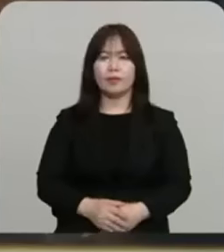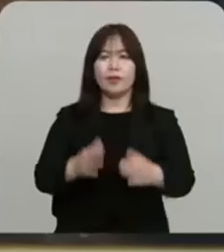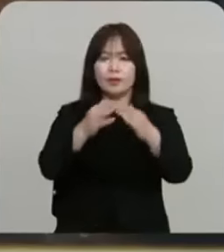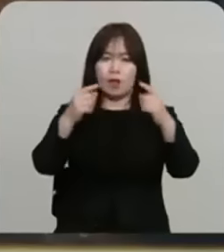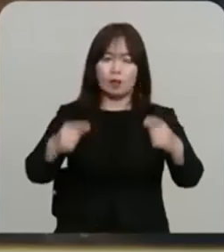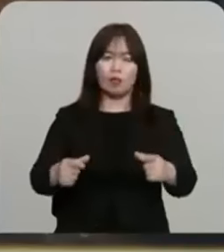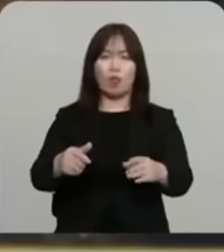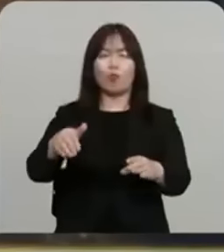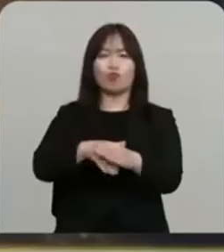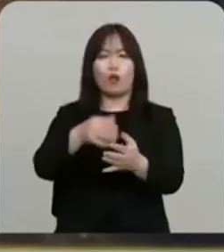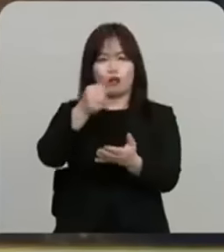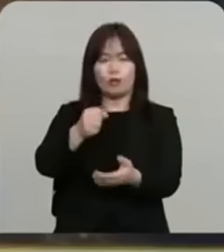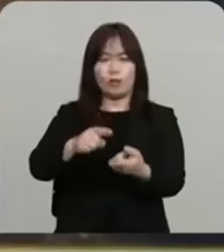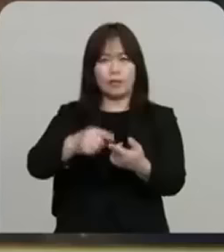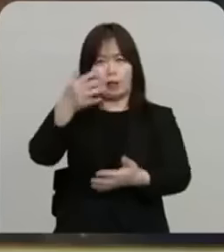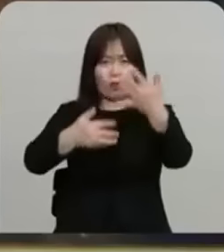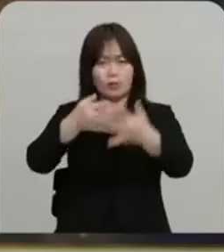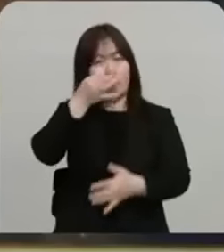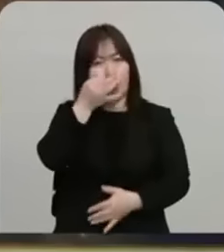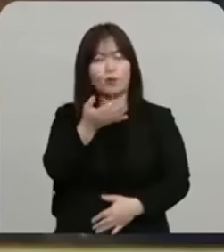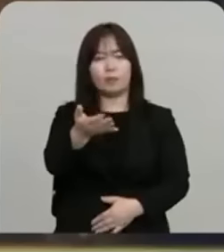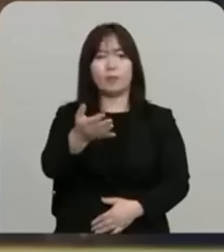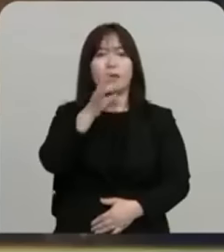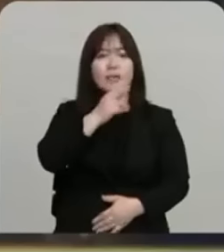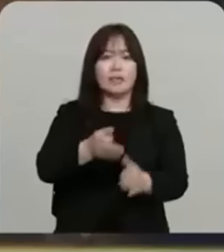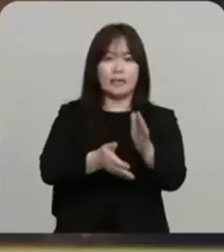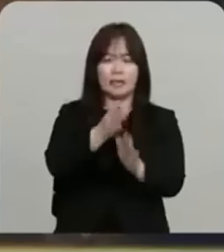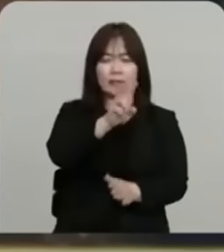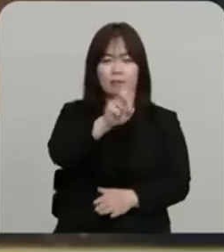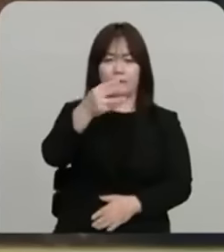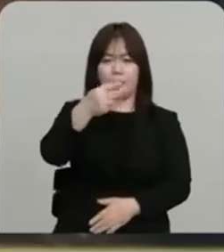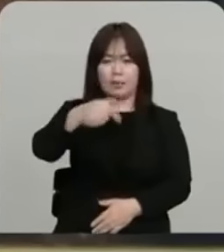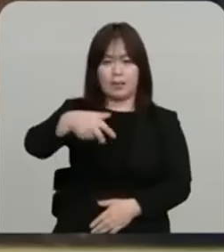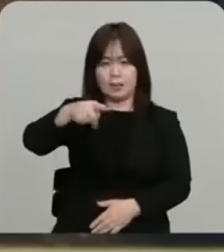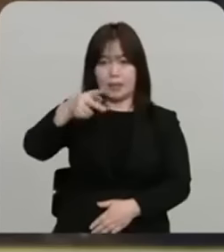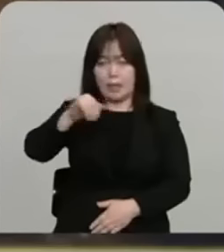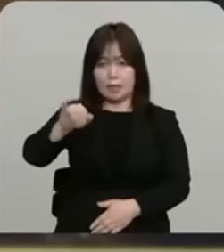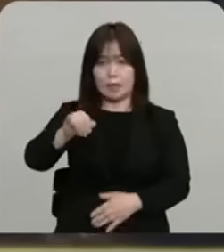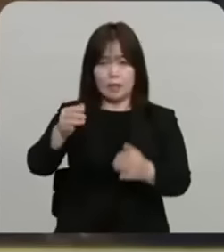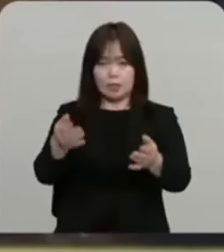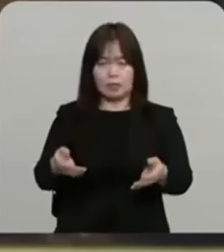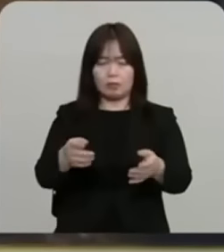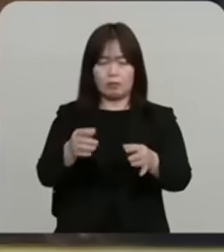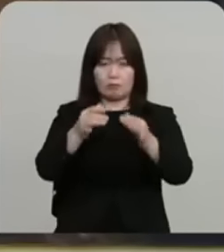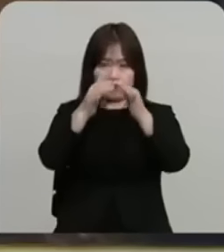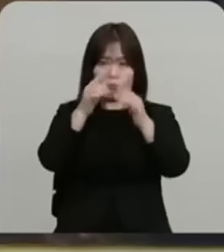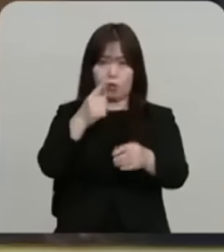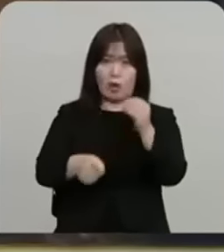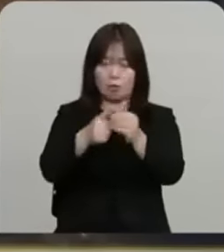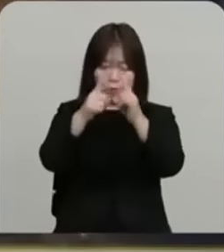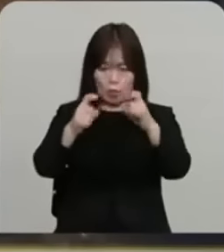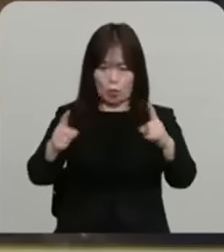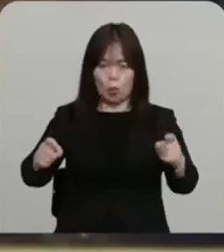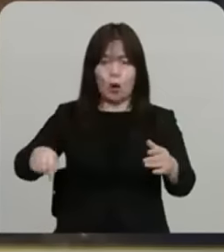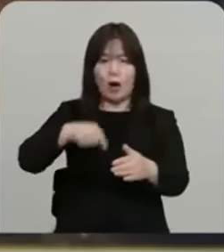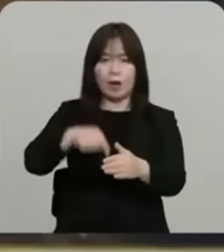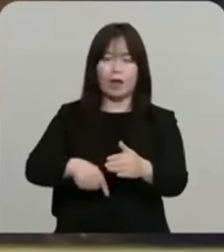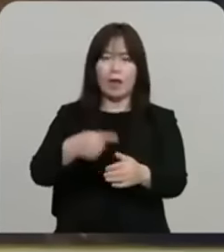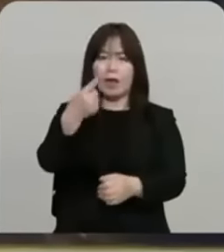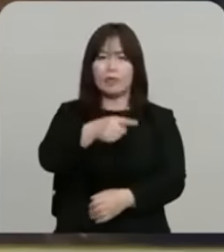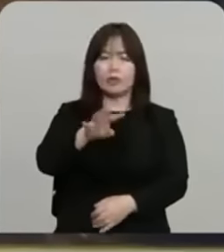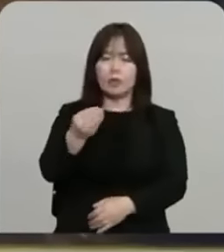전라북도 문화유산을 영상으로 만나봅니다. 익산 미륵사지 석탑 해체 복원 과정에서 봉양된 지